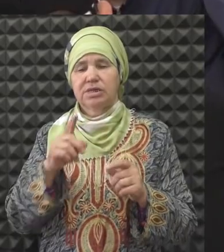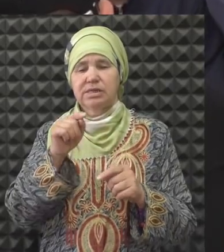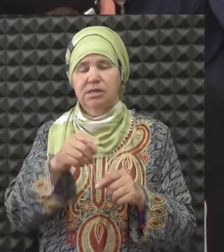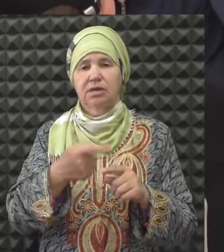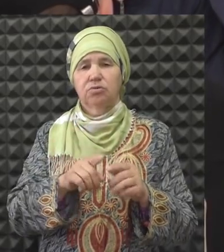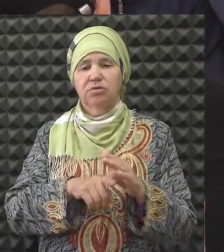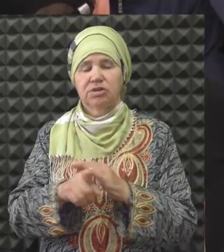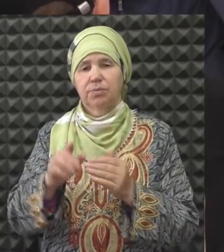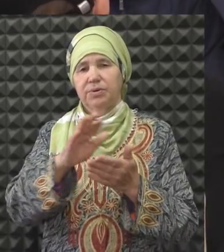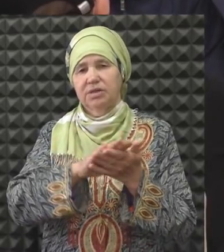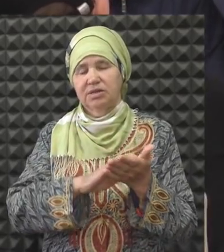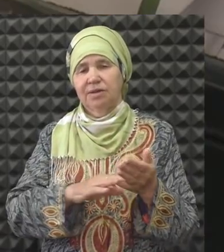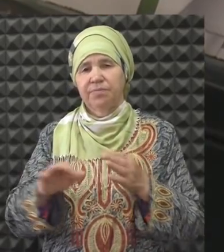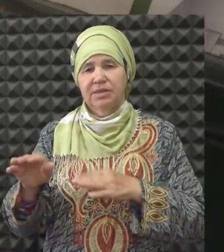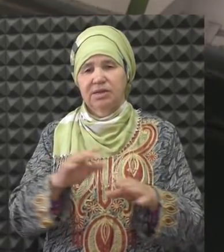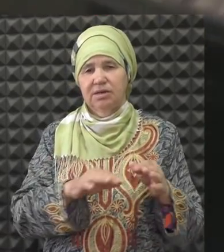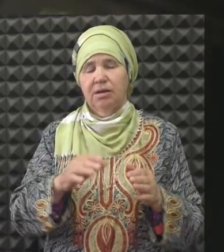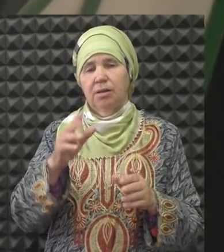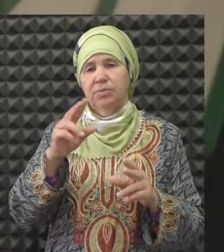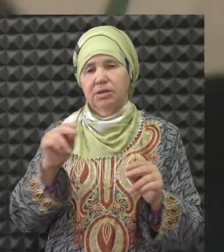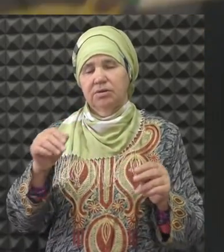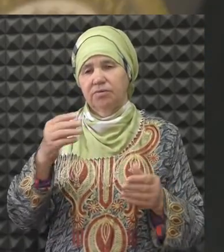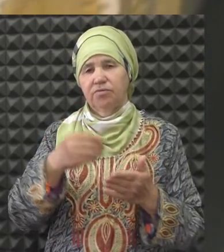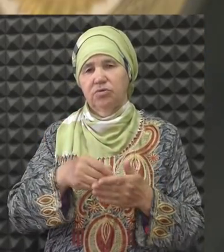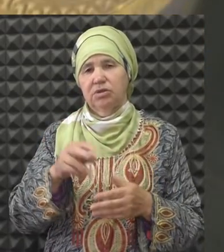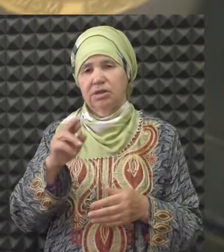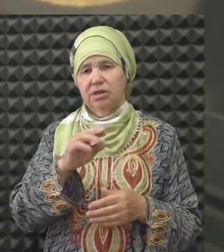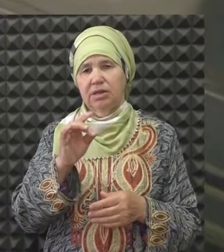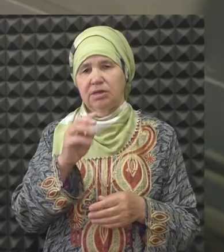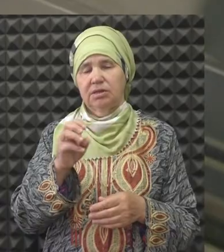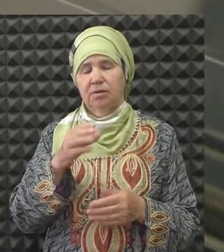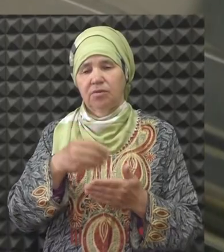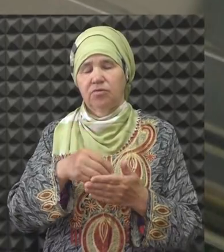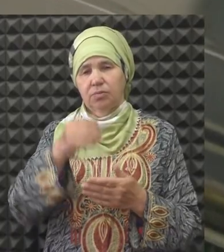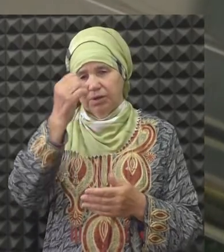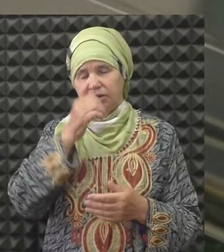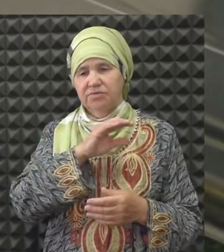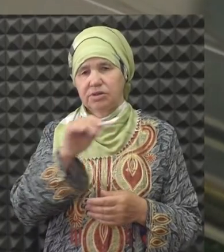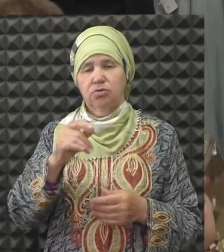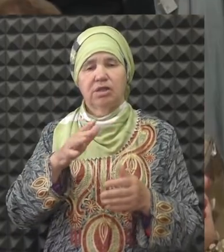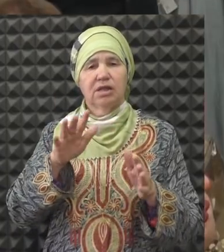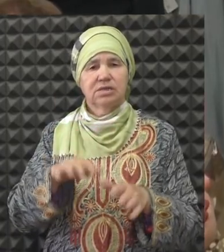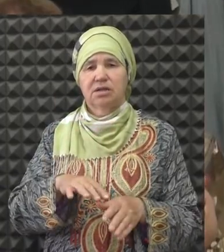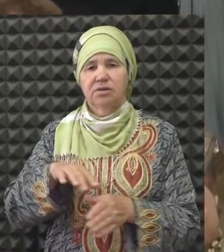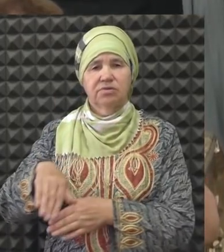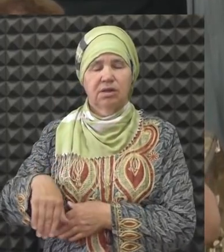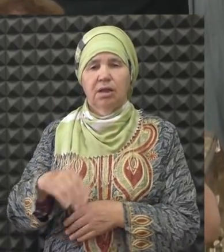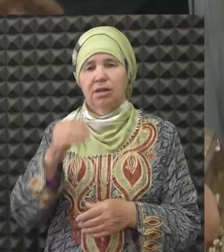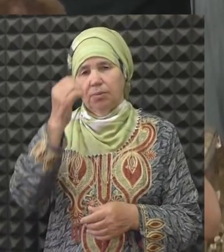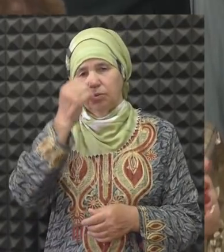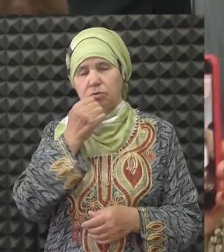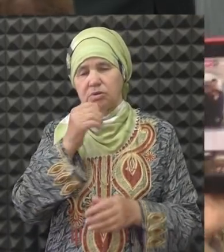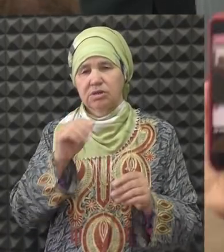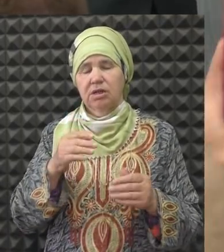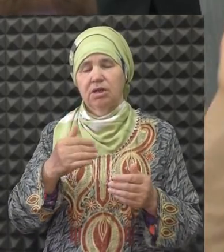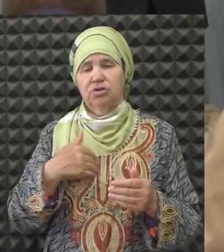слуха. Те, кого ради начинал и продолжает свою деятельность благотворительный фонд Ярдам. Фонд Ярдам благодарит всех, кто не остался в стороне от